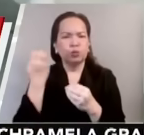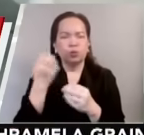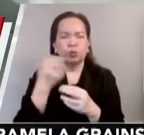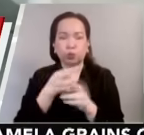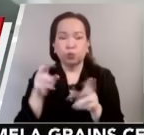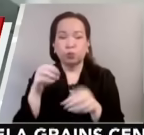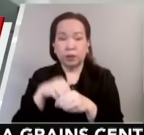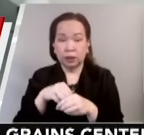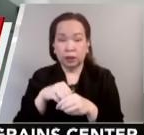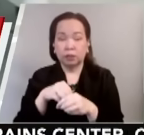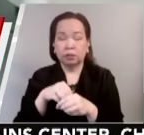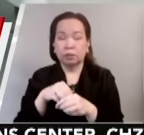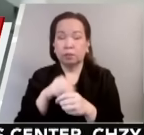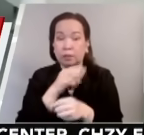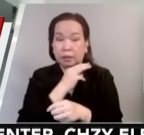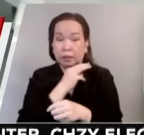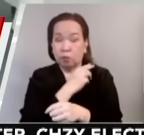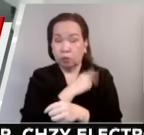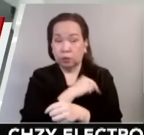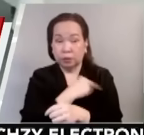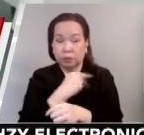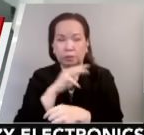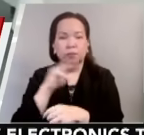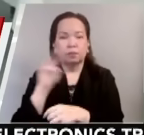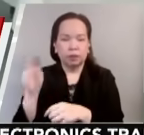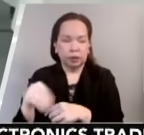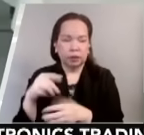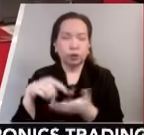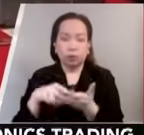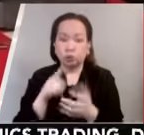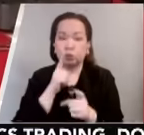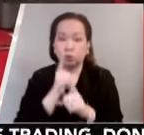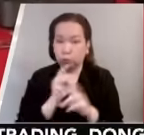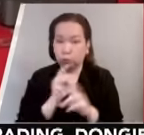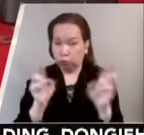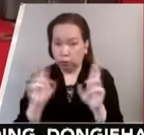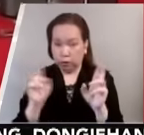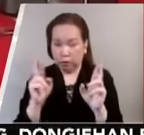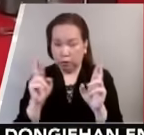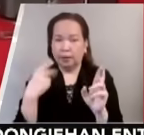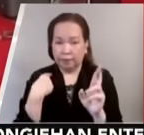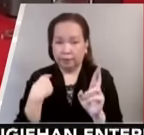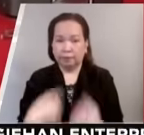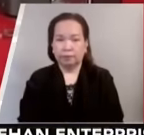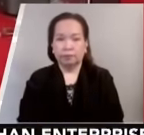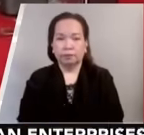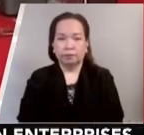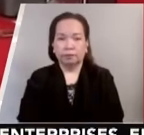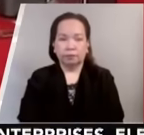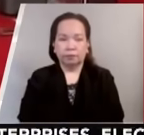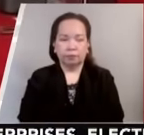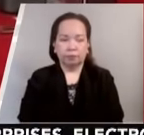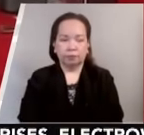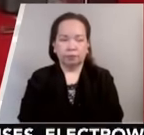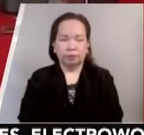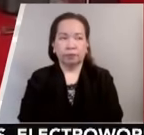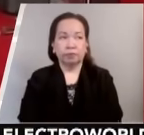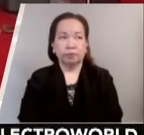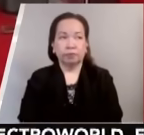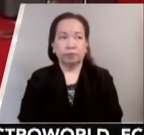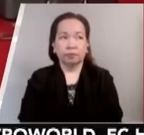para tiyakin ang kanilang kahandaan bagong Pilipinas Bawat buhay